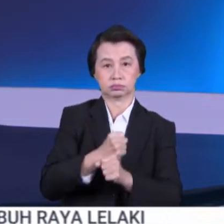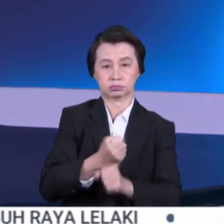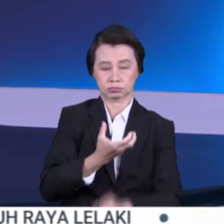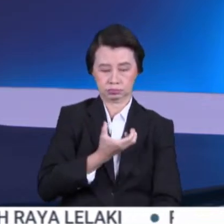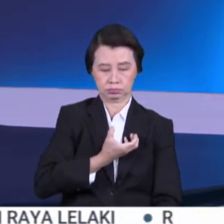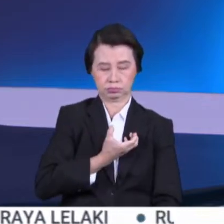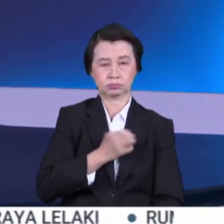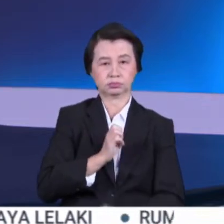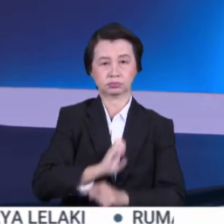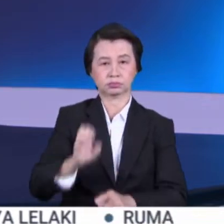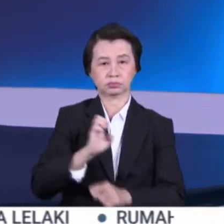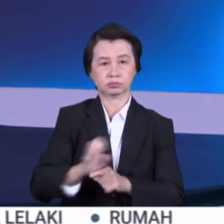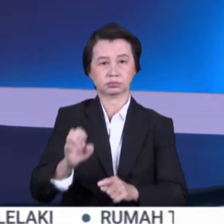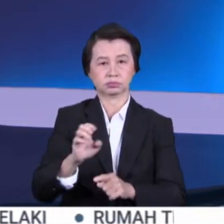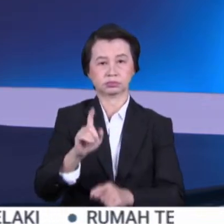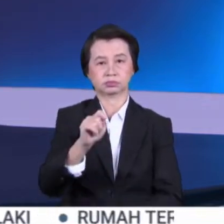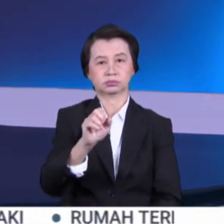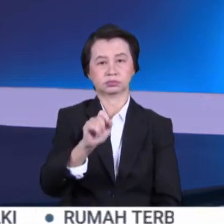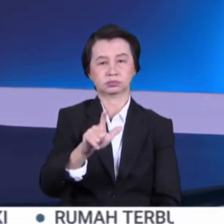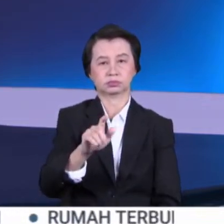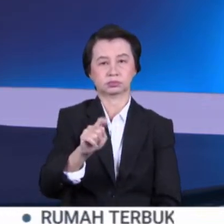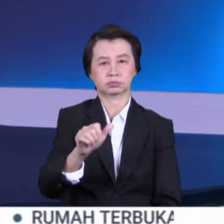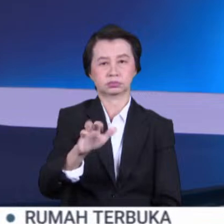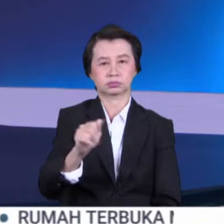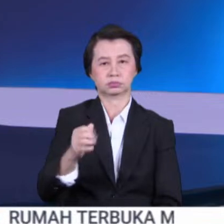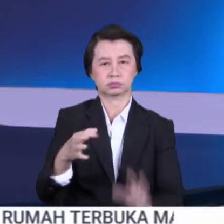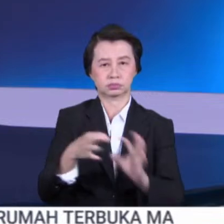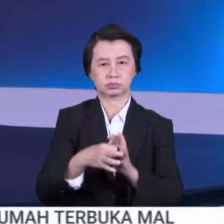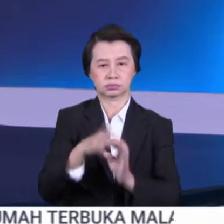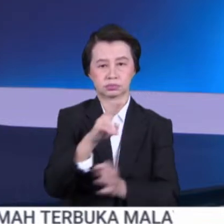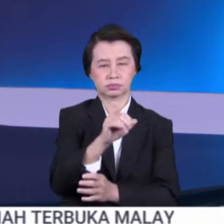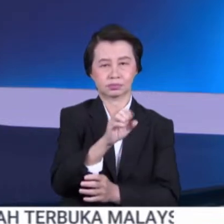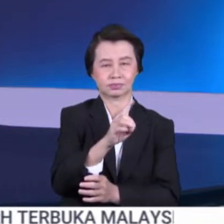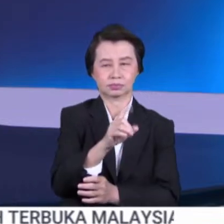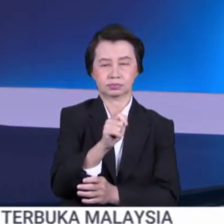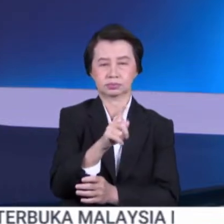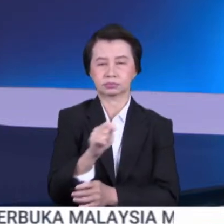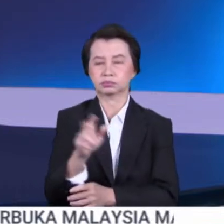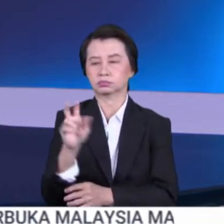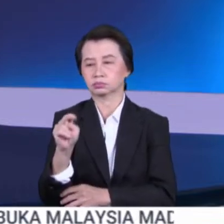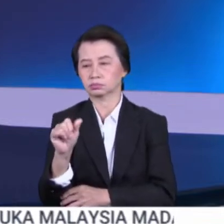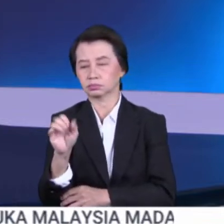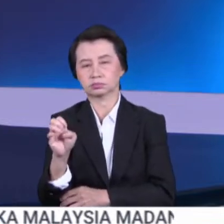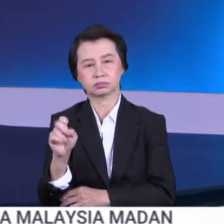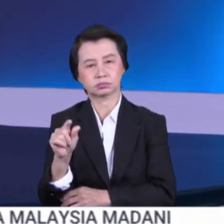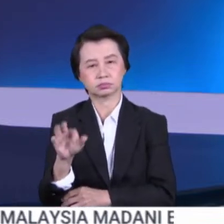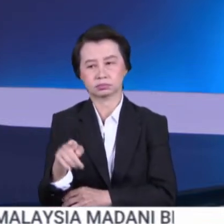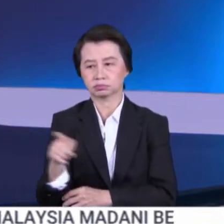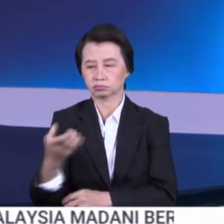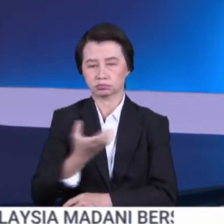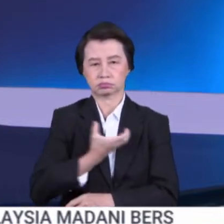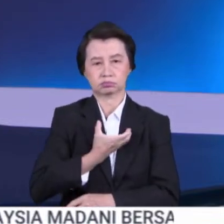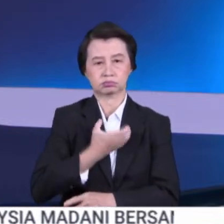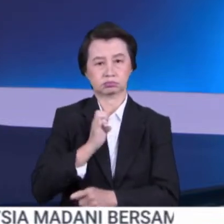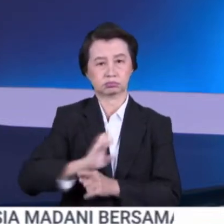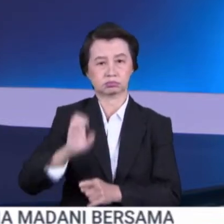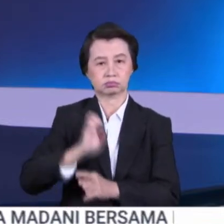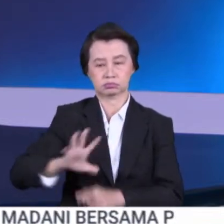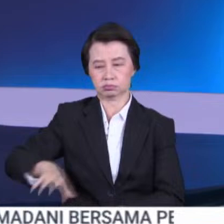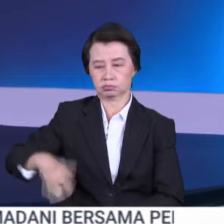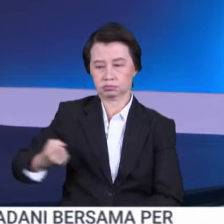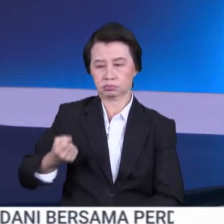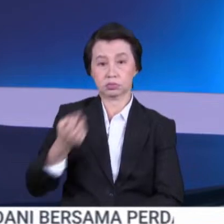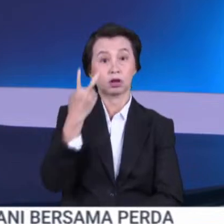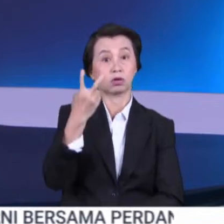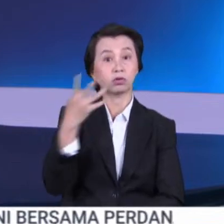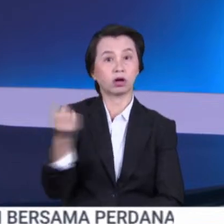emas menerusi acara Tolu Wanita gabungan Nandau dan Nanggun hari ini. Ini juga adalah pingat emas temasya Kemboja kedua